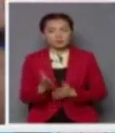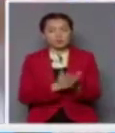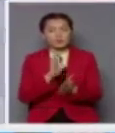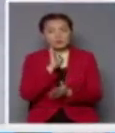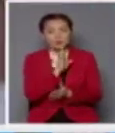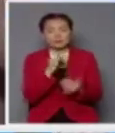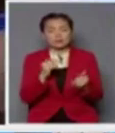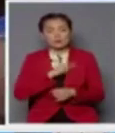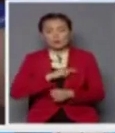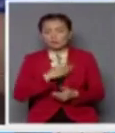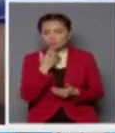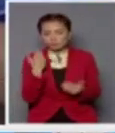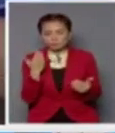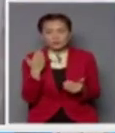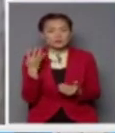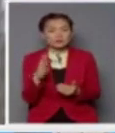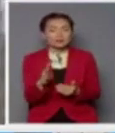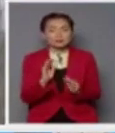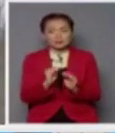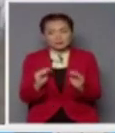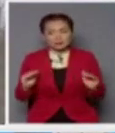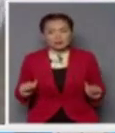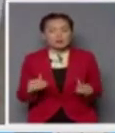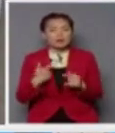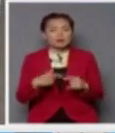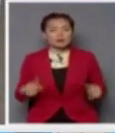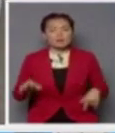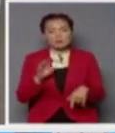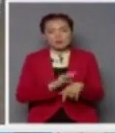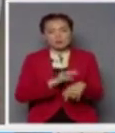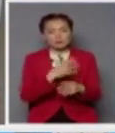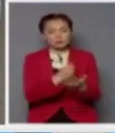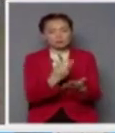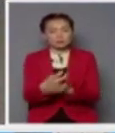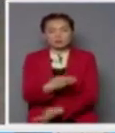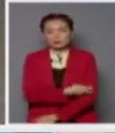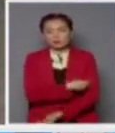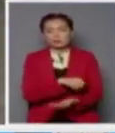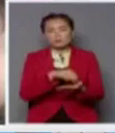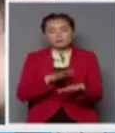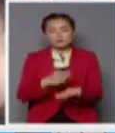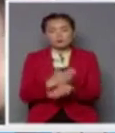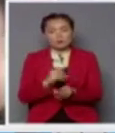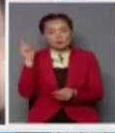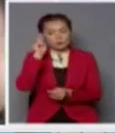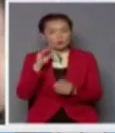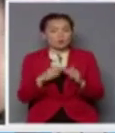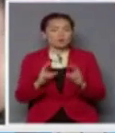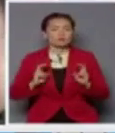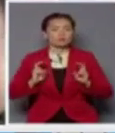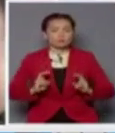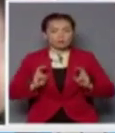анасы қазір жұмыссыз. Оның төрт бірдей баласы әртүрлі диагноздармен емханада тізімде тұр. Сабақты да үйден